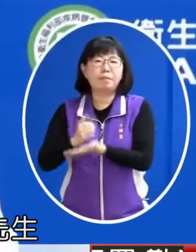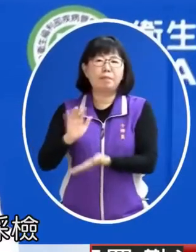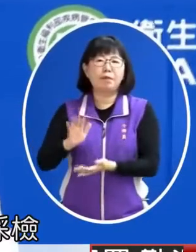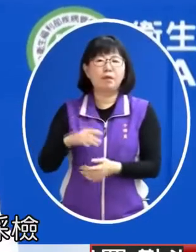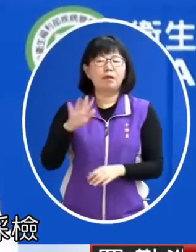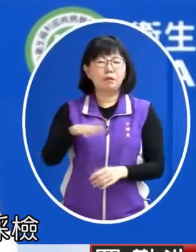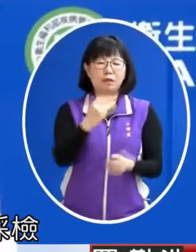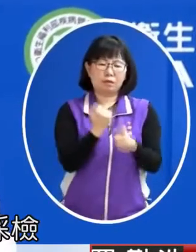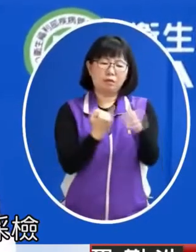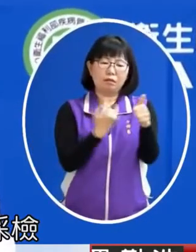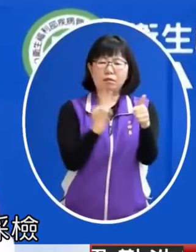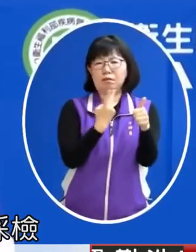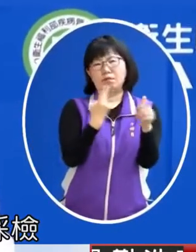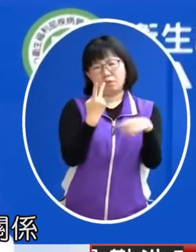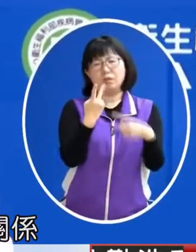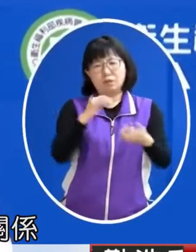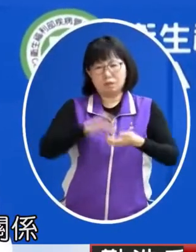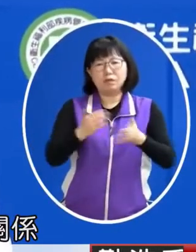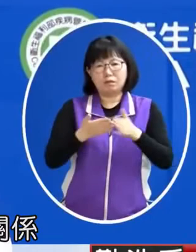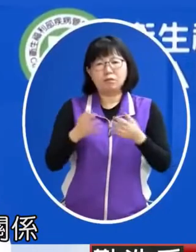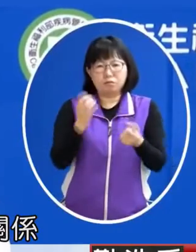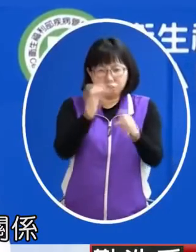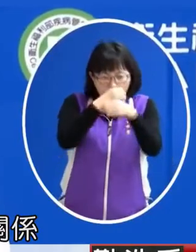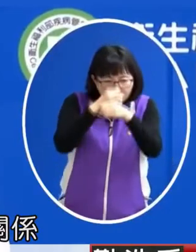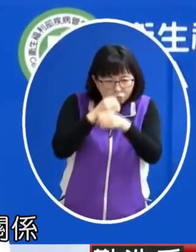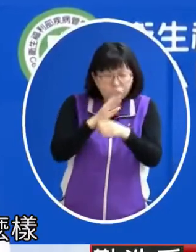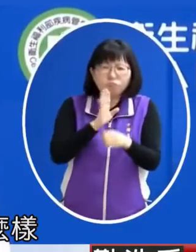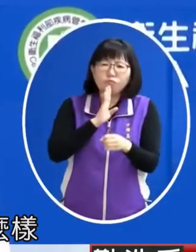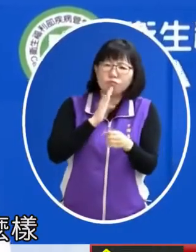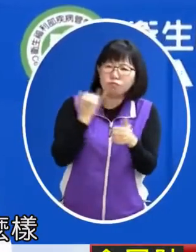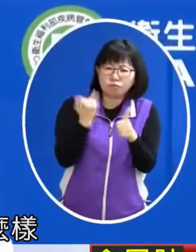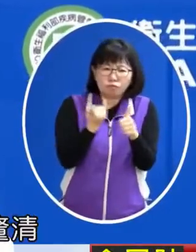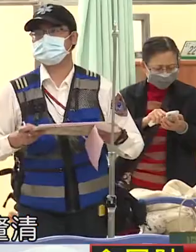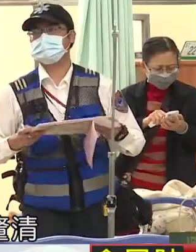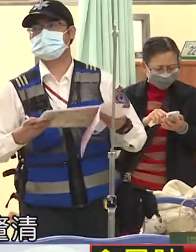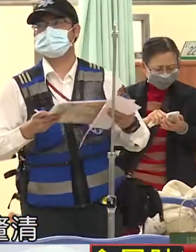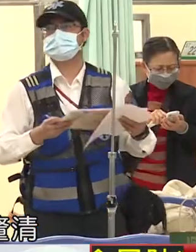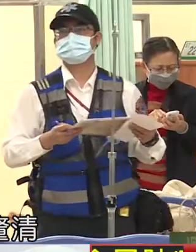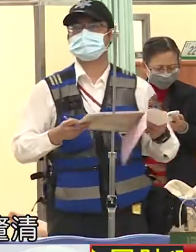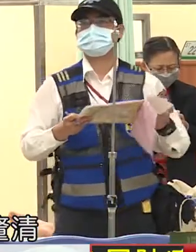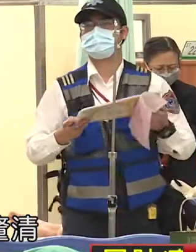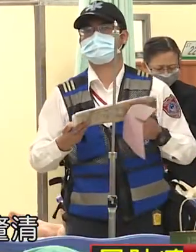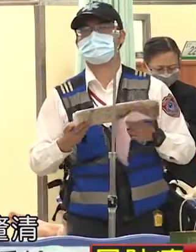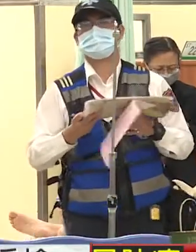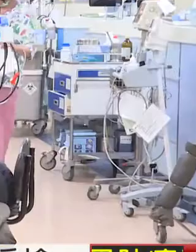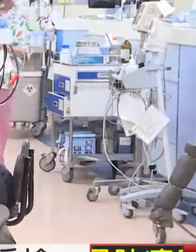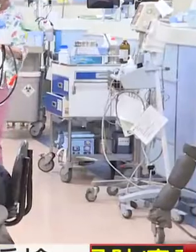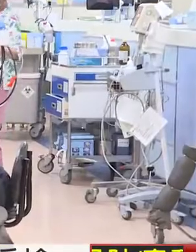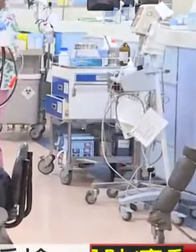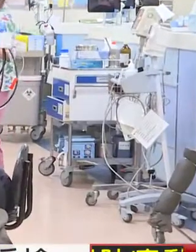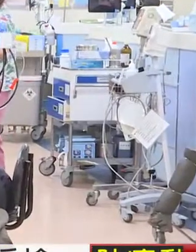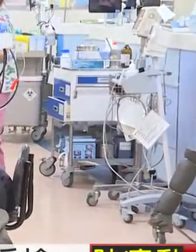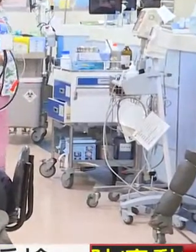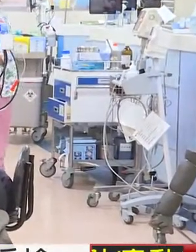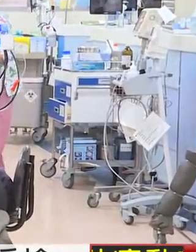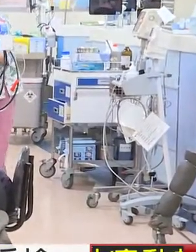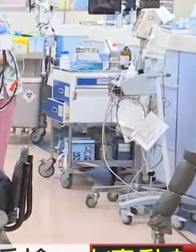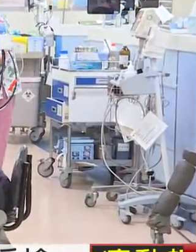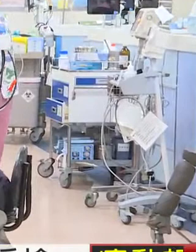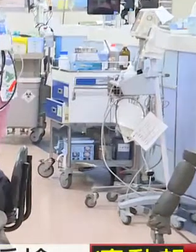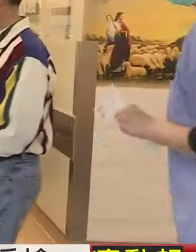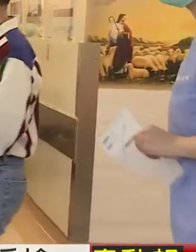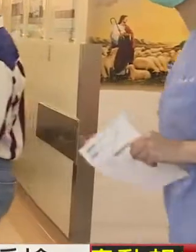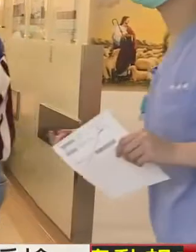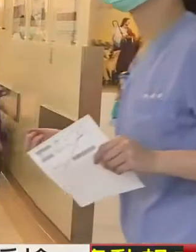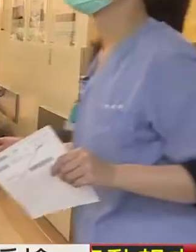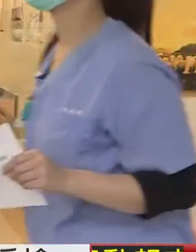哈，但她先生我们也会猜了哈，到底之间的一个关系到底怎么样，那要进一步的再厘清。 另外一名本土病例